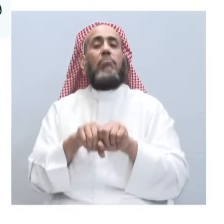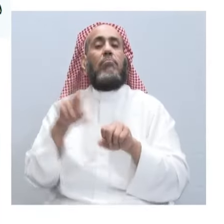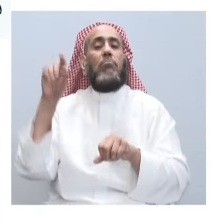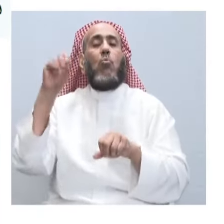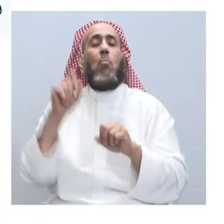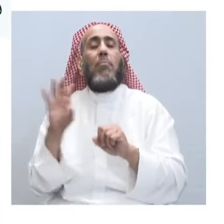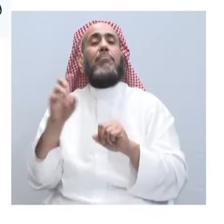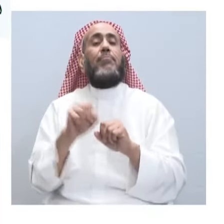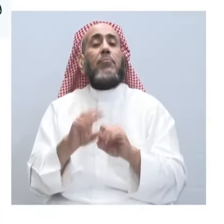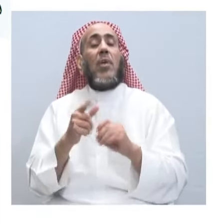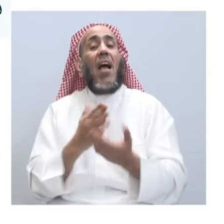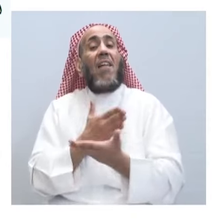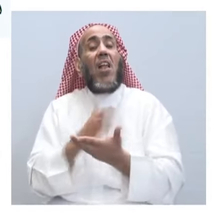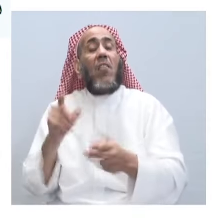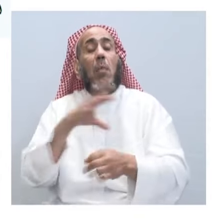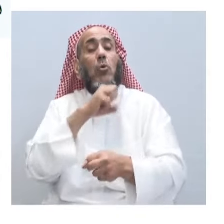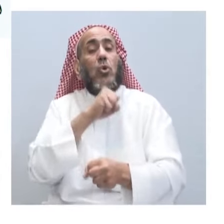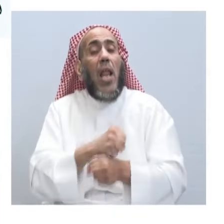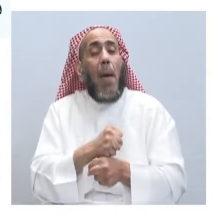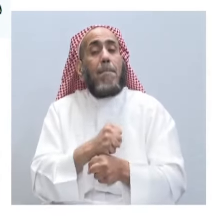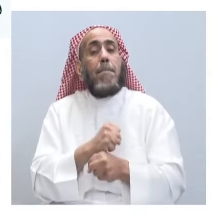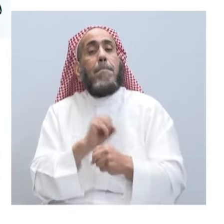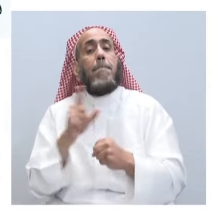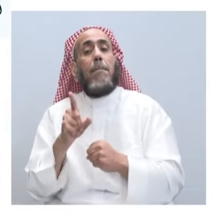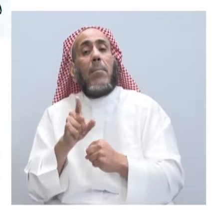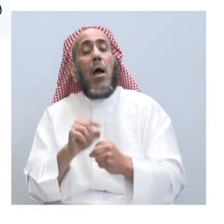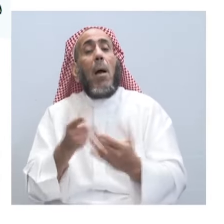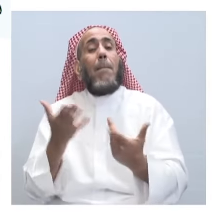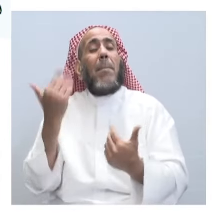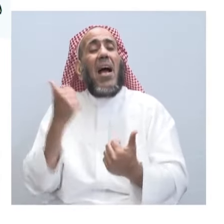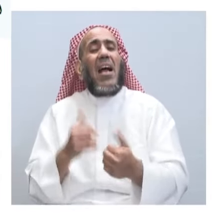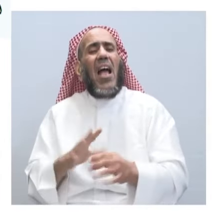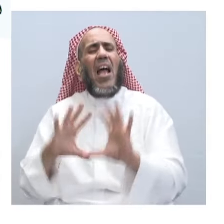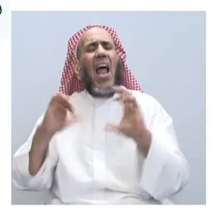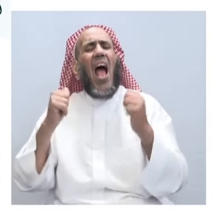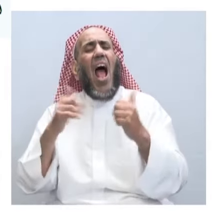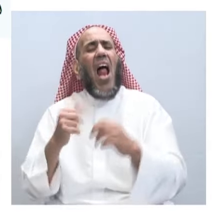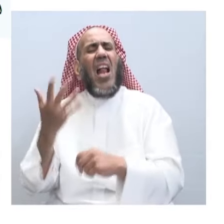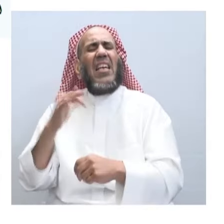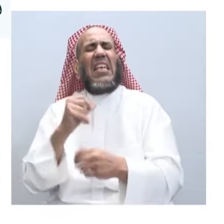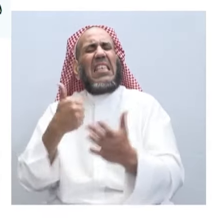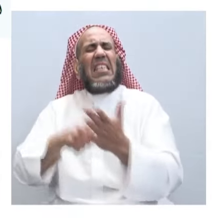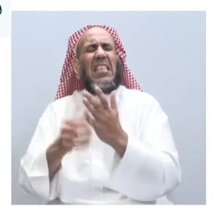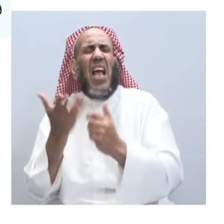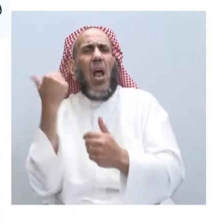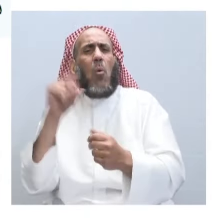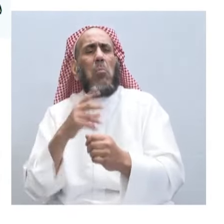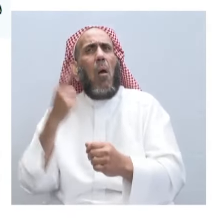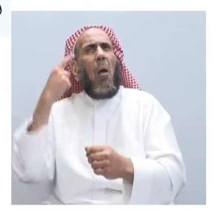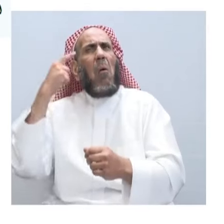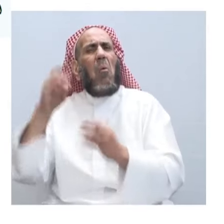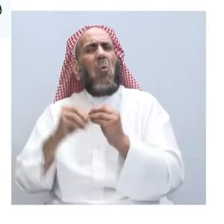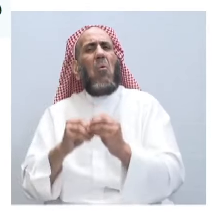البومه فنفى النبي صلى الله عليه وسلم ما كان اهل الجاهليه يعتقدونه في